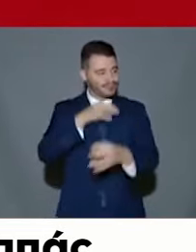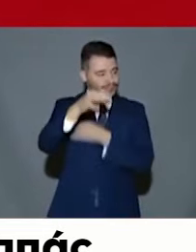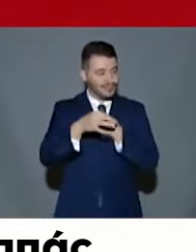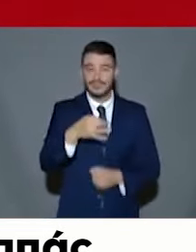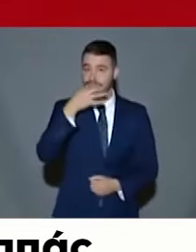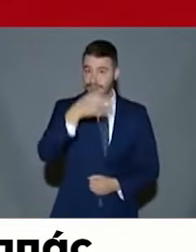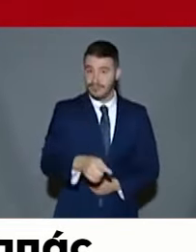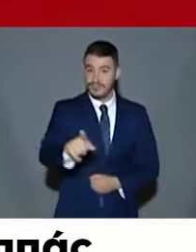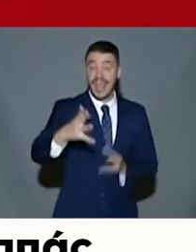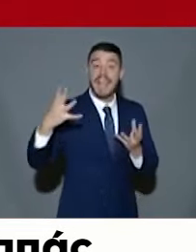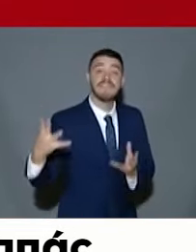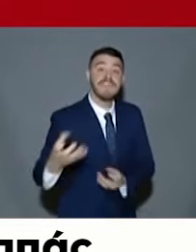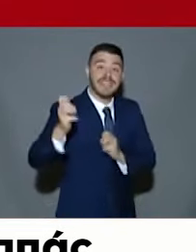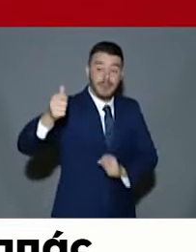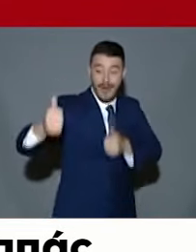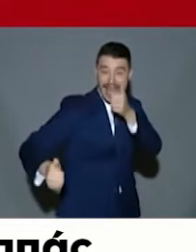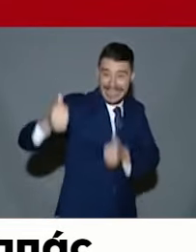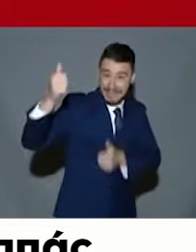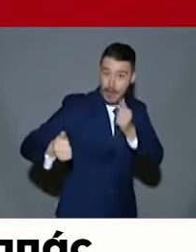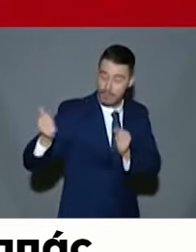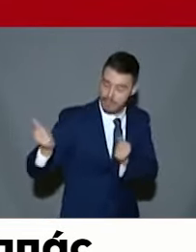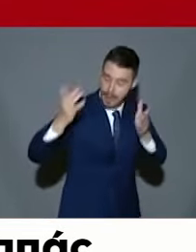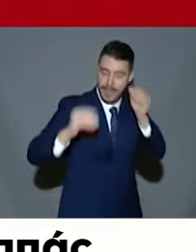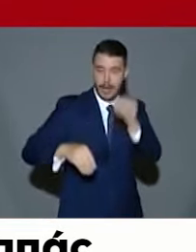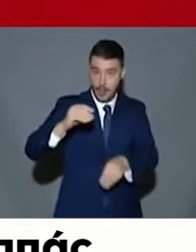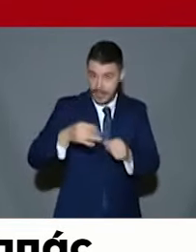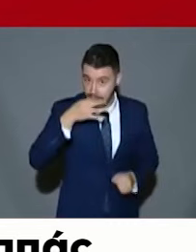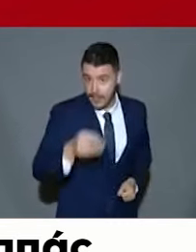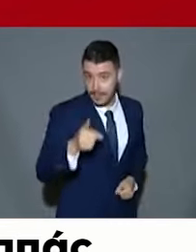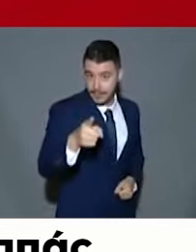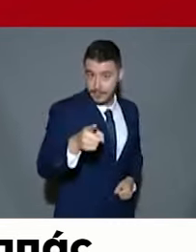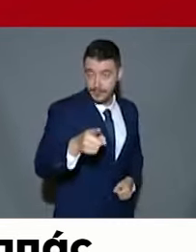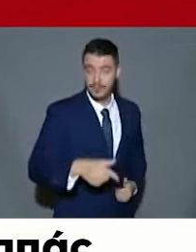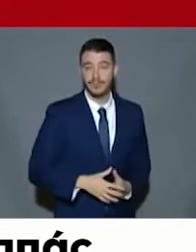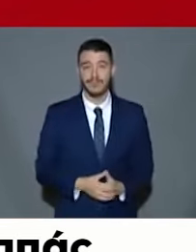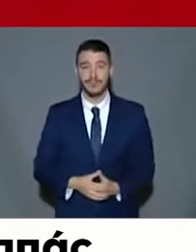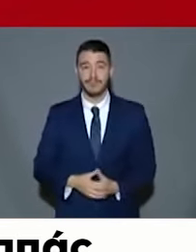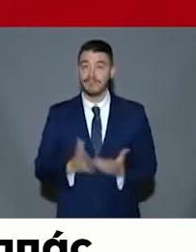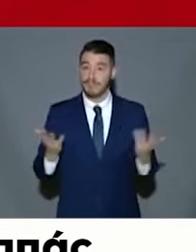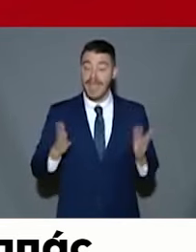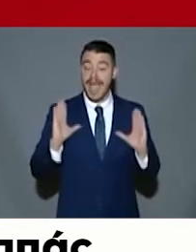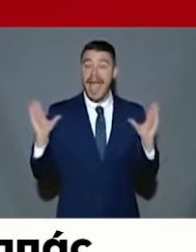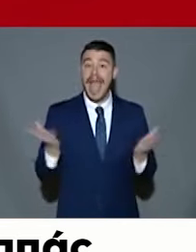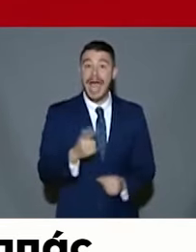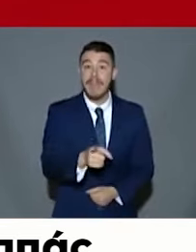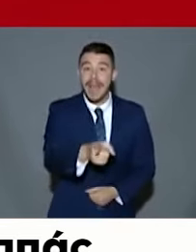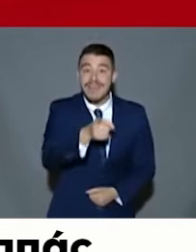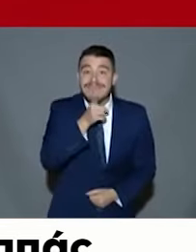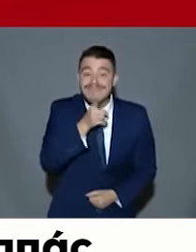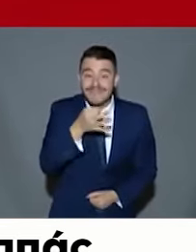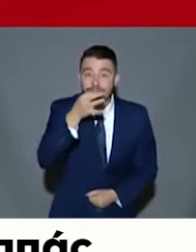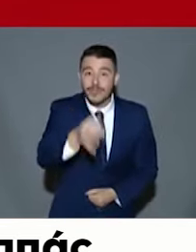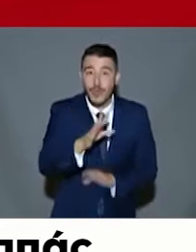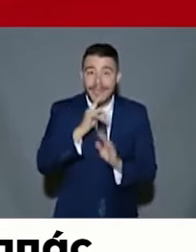πολιτικός χαρακτηρισμός, δεν είναι συκοφαντική επίθεση. Δεν ξέρω τώρα η συμμορία των τριών ποιον στόχο έχει. Αυτή πάντως επικράτησε. Η